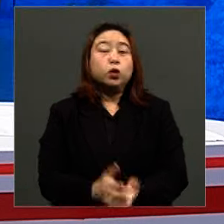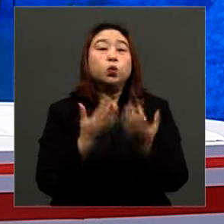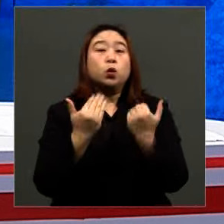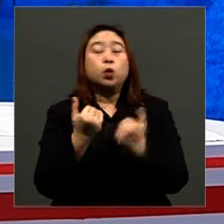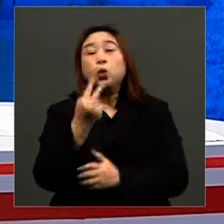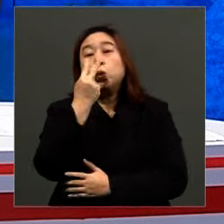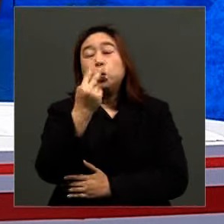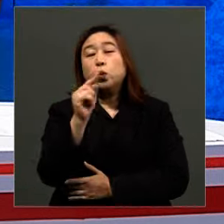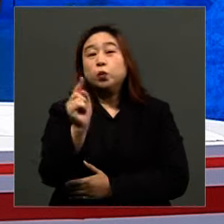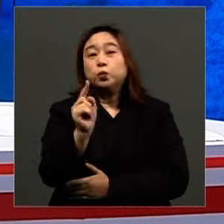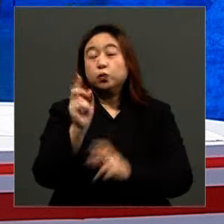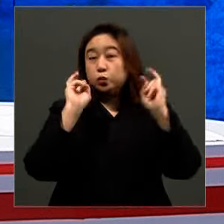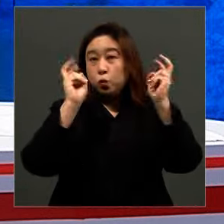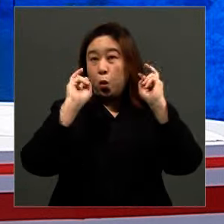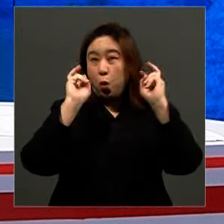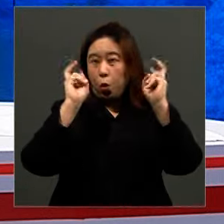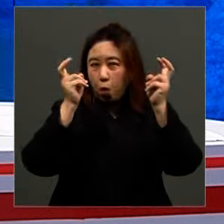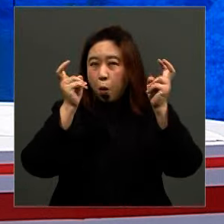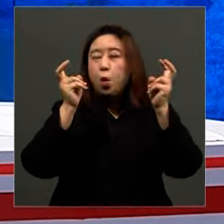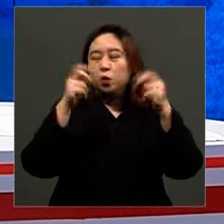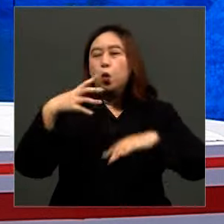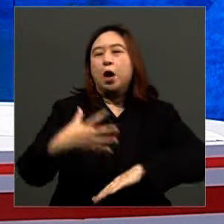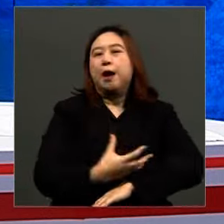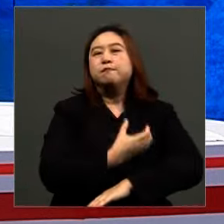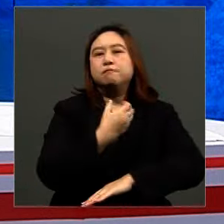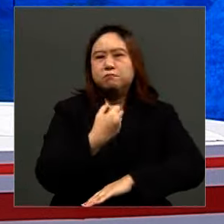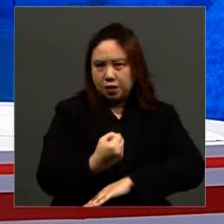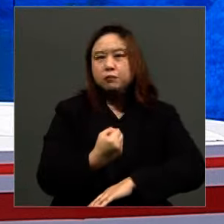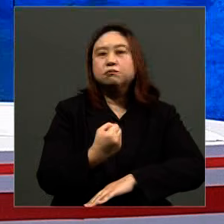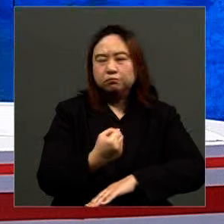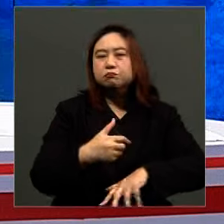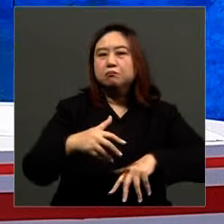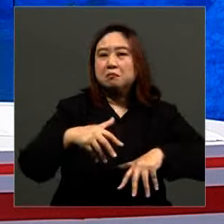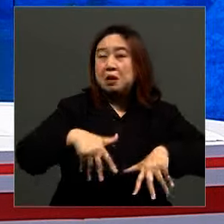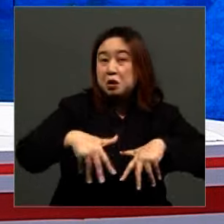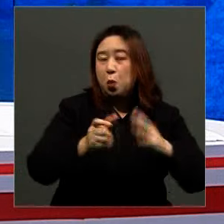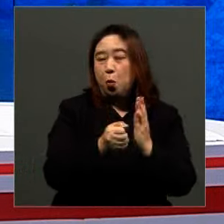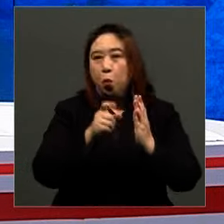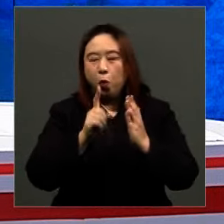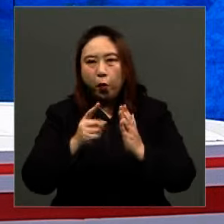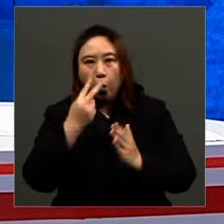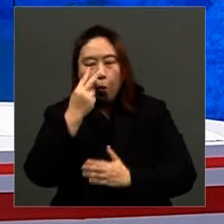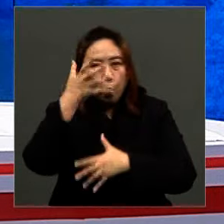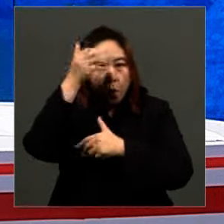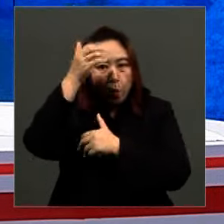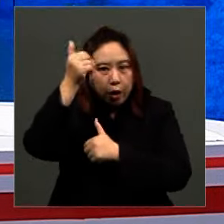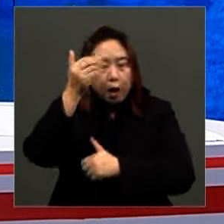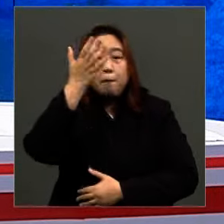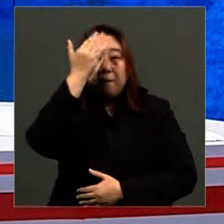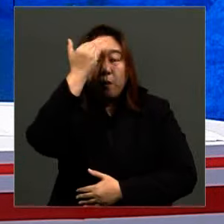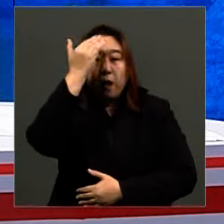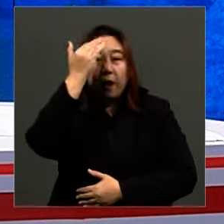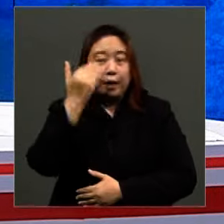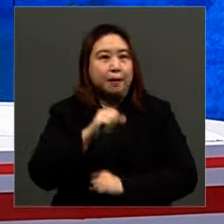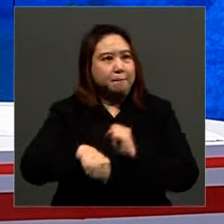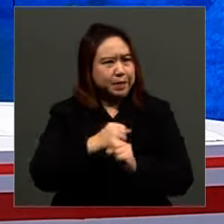มาติดติดตามอีกหนึ่งประเด็นเรียกว่าเป็นประเด็นการเมืองนะคะที่เรียกความหือฮาให้กับชาวอุดรเป็นอย่างมากเลยเพราะว่าถือว่าเป็นการปราศรัยครั้งแรก